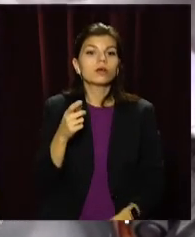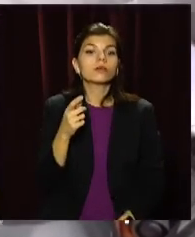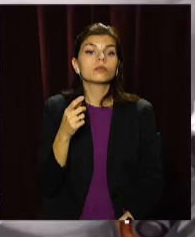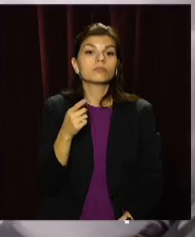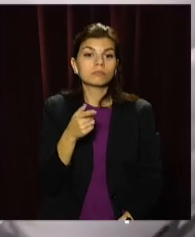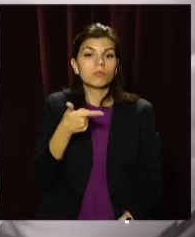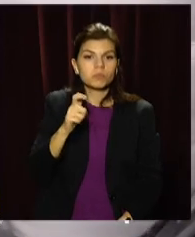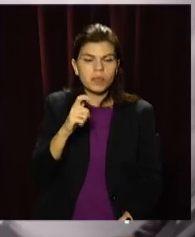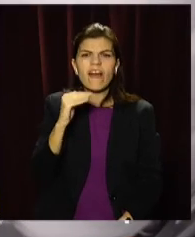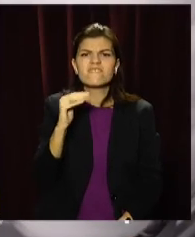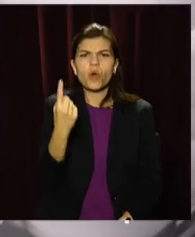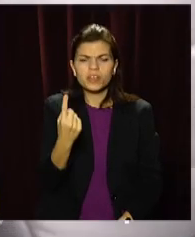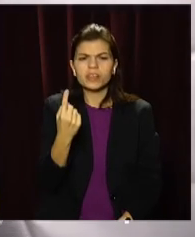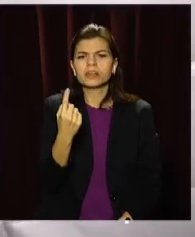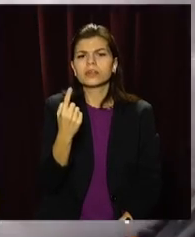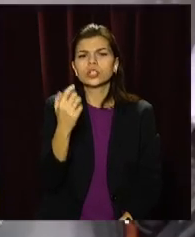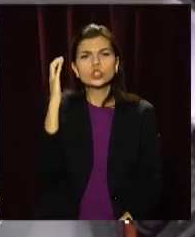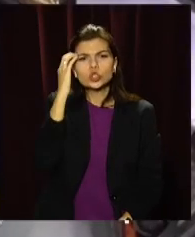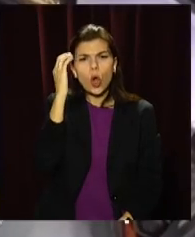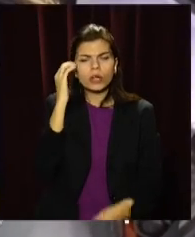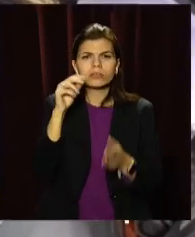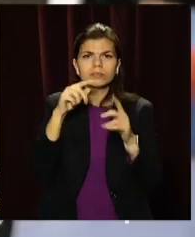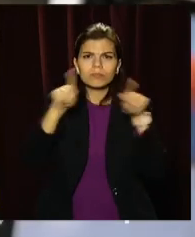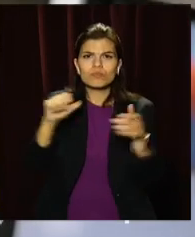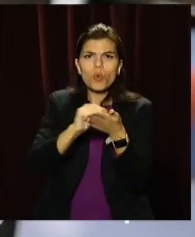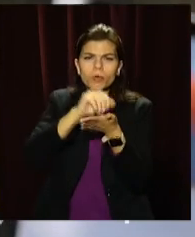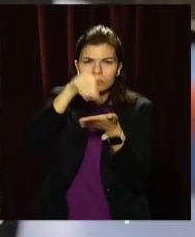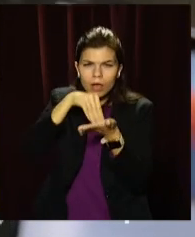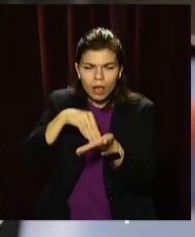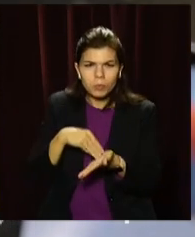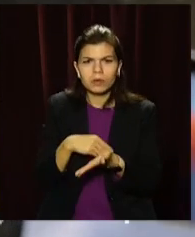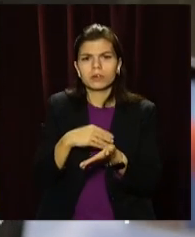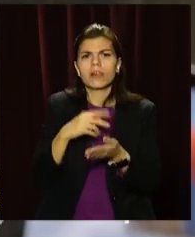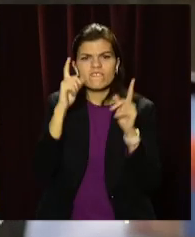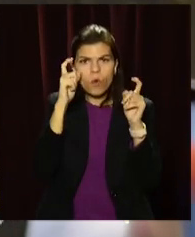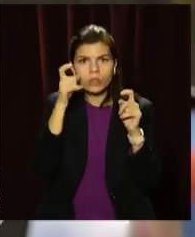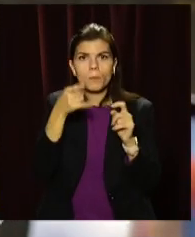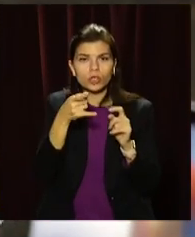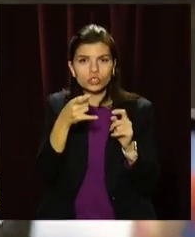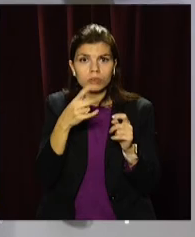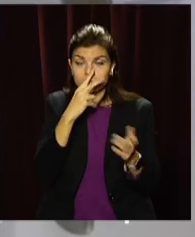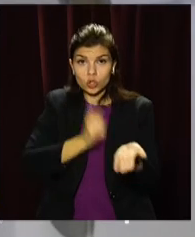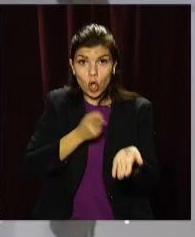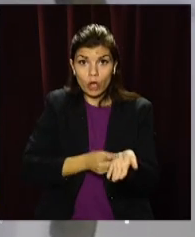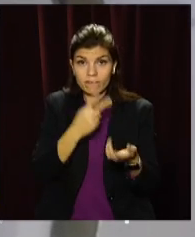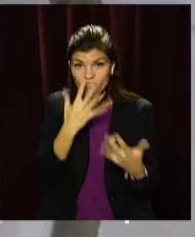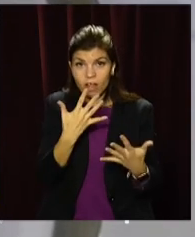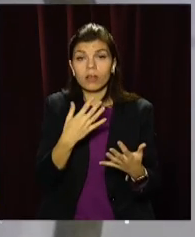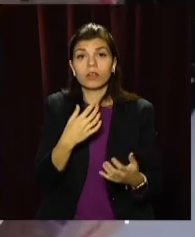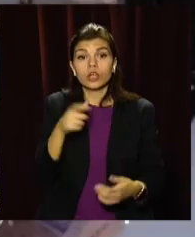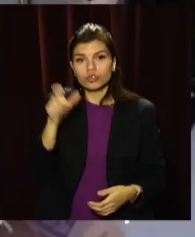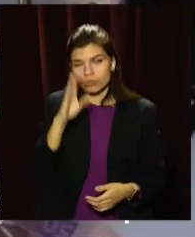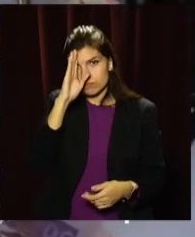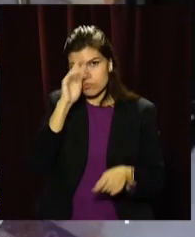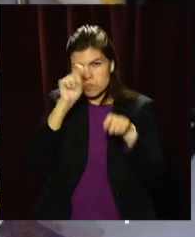гранату F1 із запалом, чорнові записи та фото транспортного засобу. Наразі правоохоронці перевіряють чоловіків